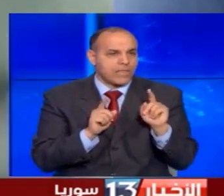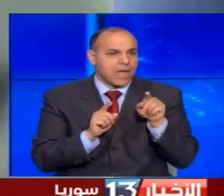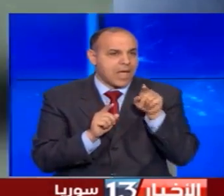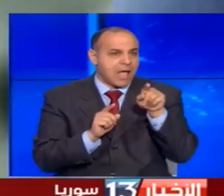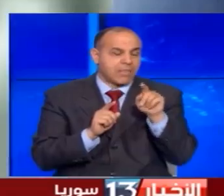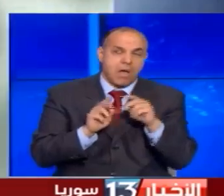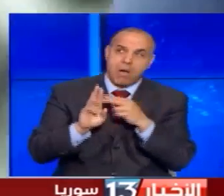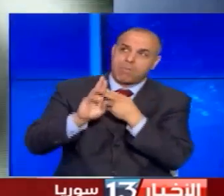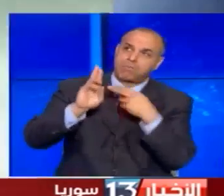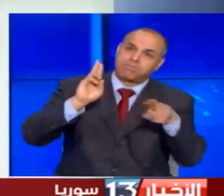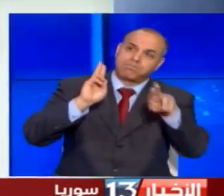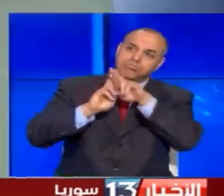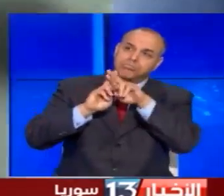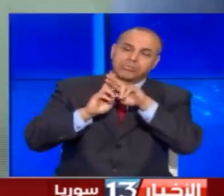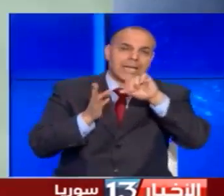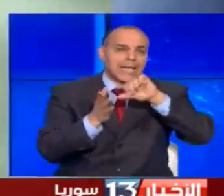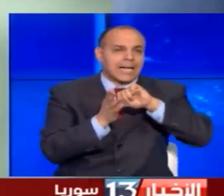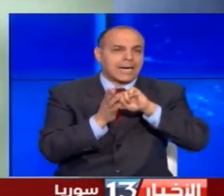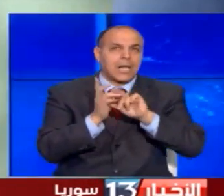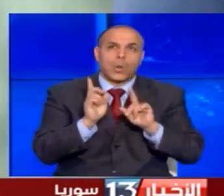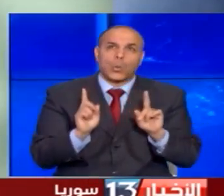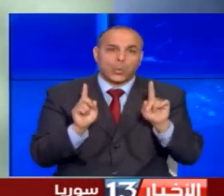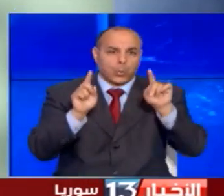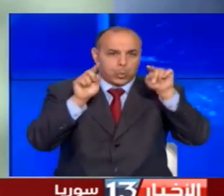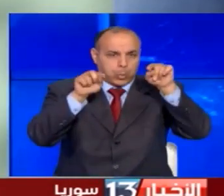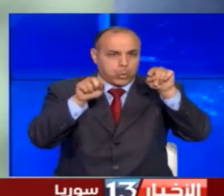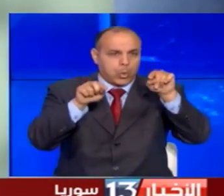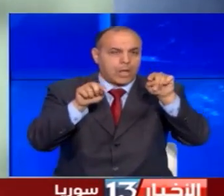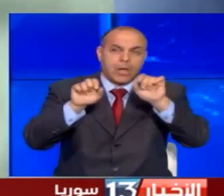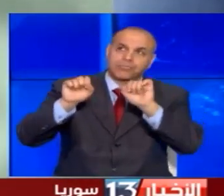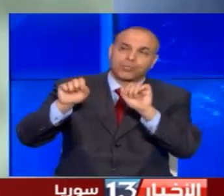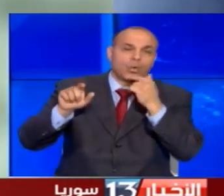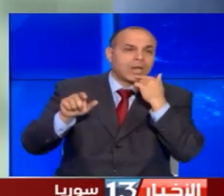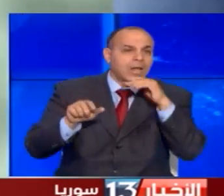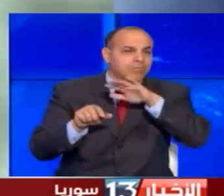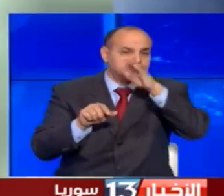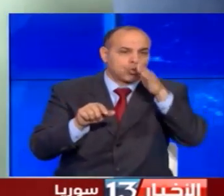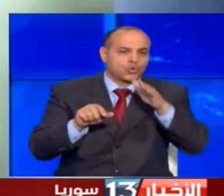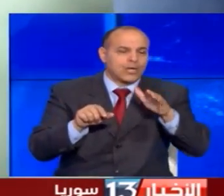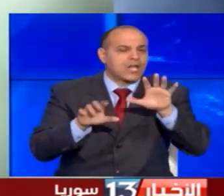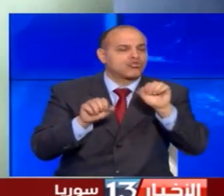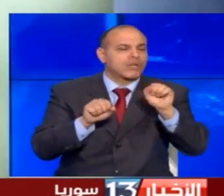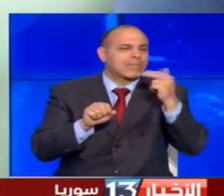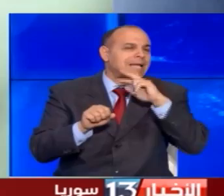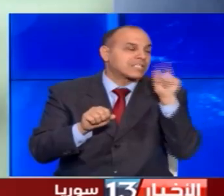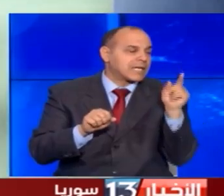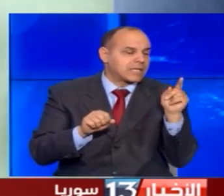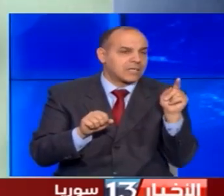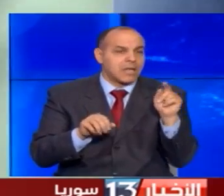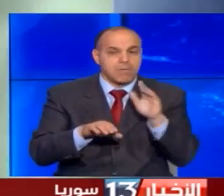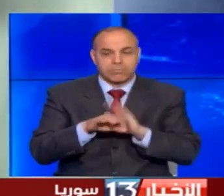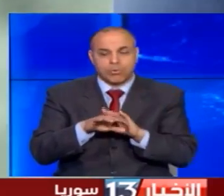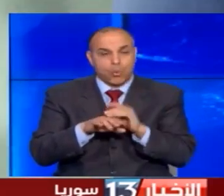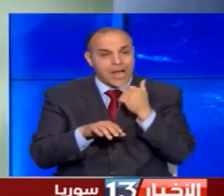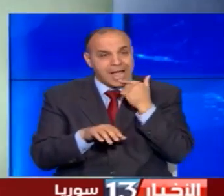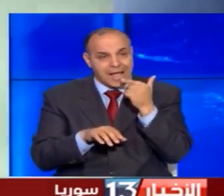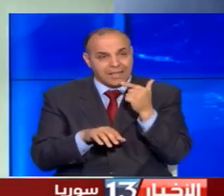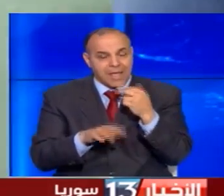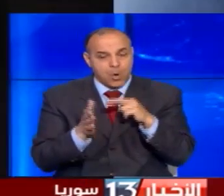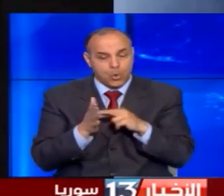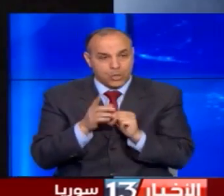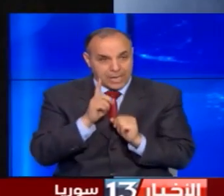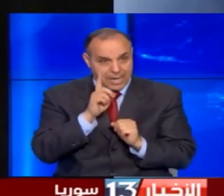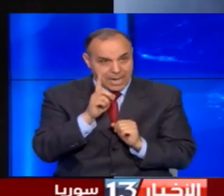ردا على قصف قوات إيرانية لصواريخ على موقعه في مرتفعات الجولان المحتلة، ومحذرا في الآن ذاته دمشق